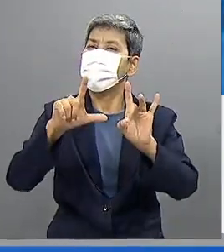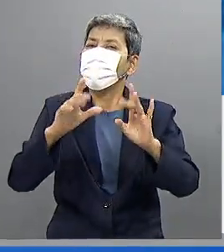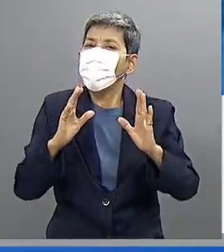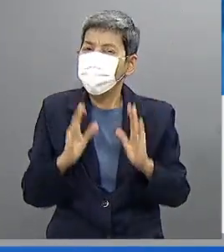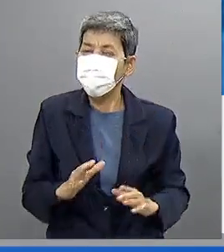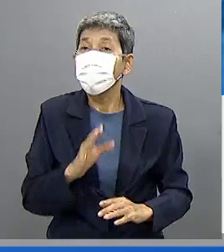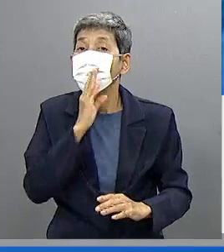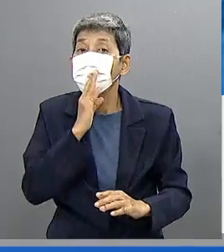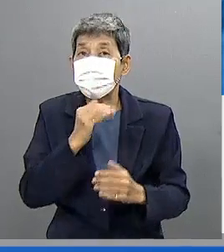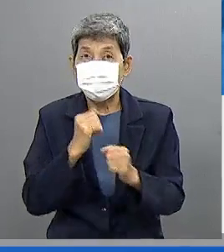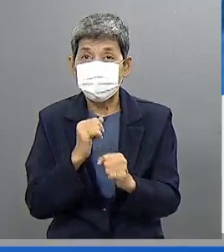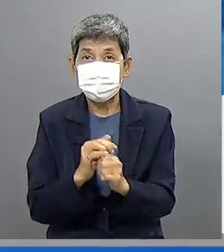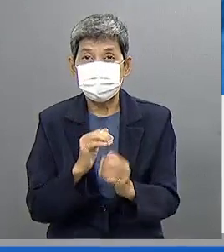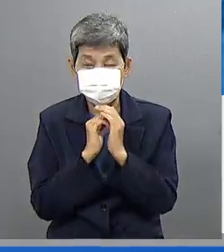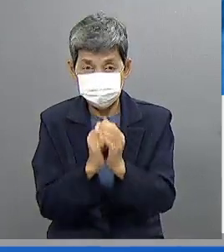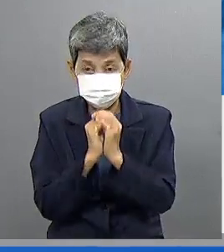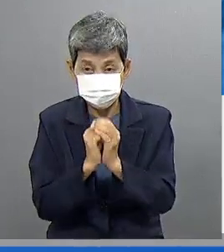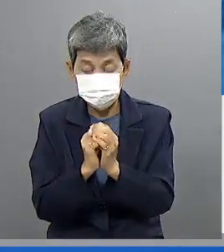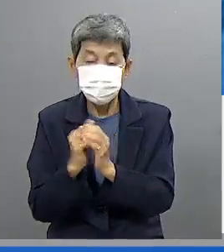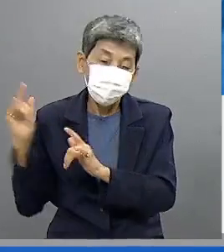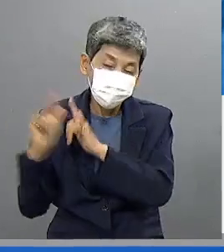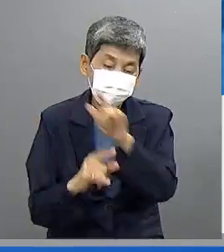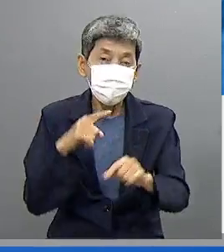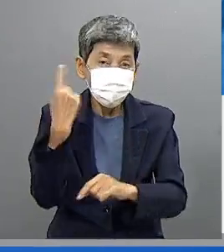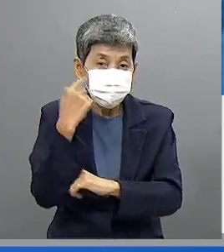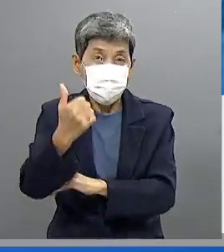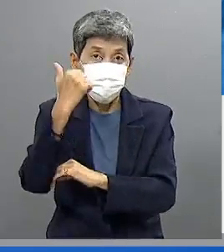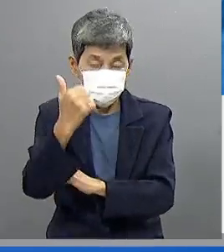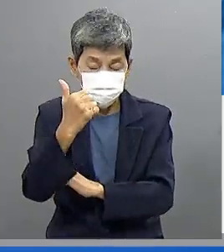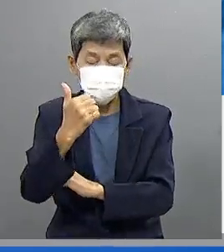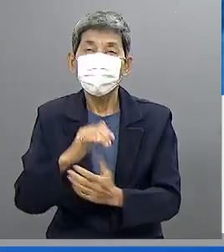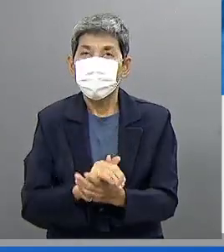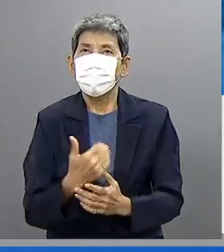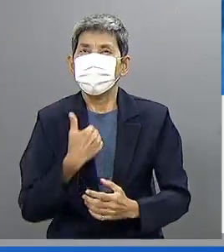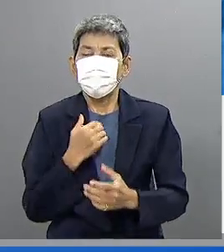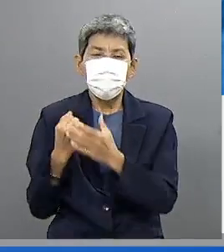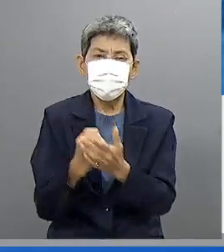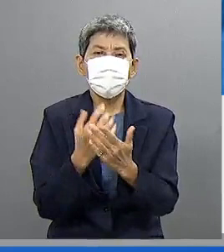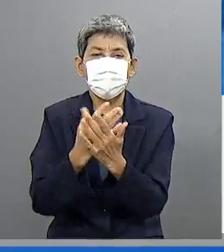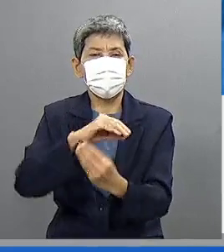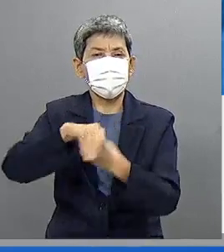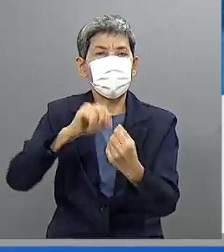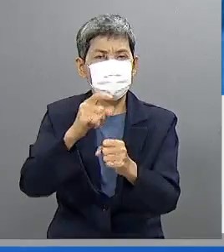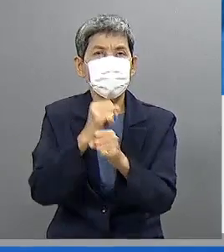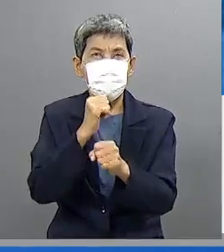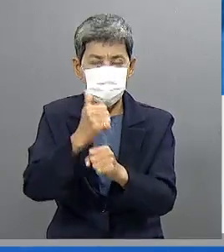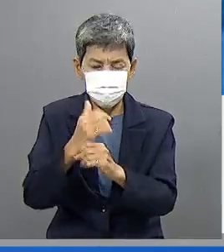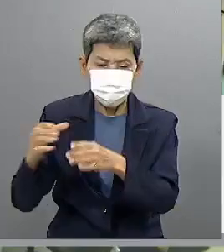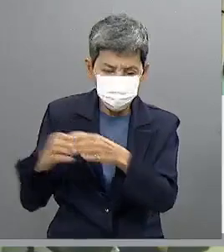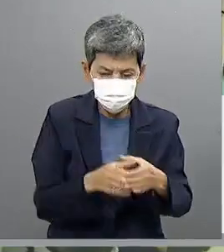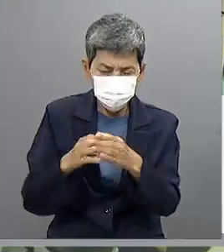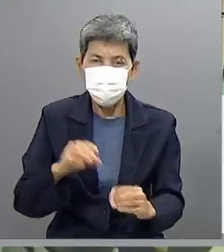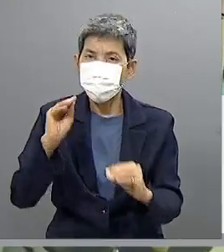ลจีนอนุญาตให้ชาวจีนออกท่องเที่ยวต่างประเทศได้ในช่วงปลายปีนี้จะช่วยหนุนยอดนักท่องเที่ยวต่างชาติมาไทยเพิ่มเป็น10ล้านค